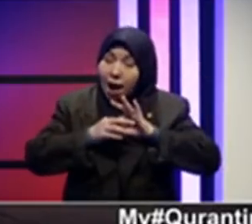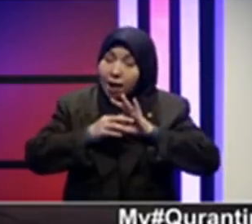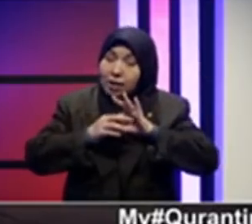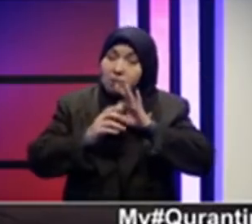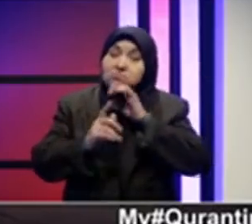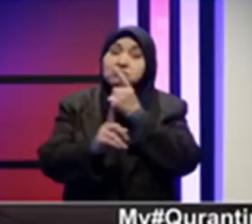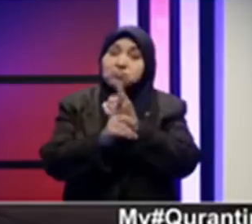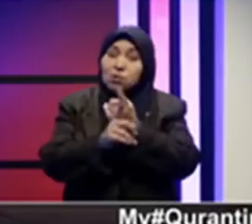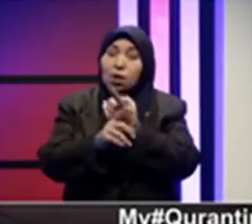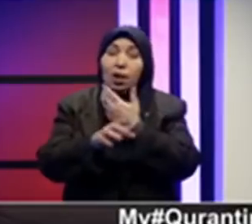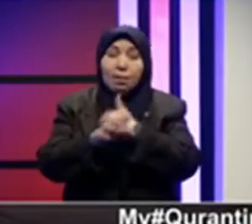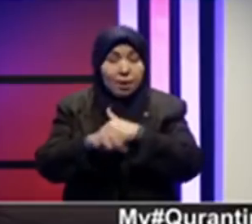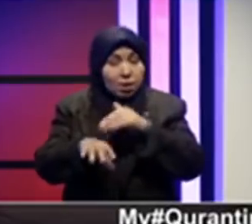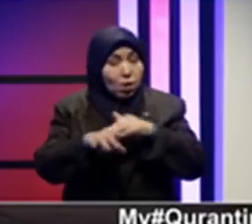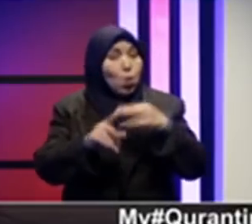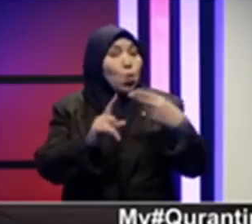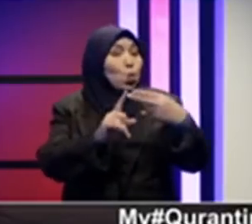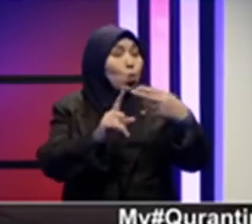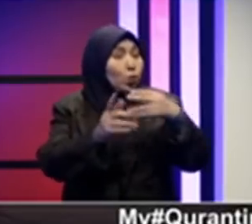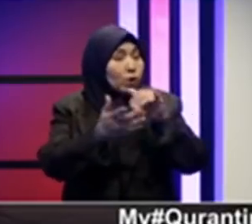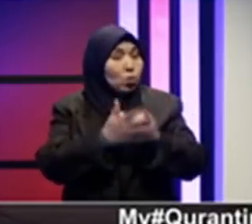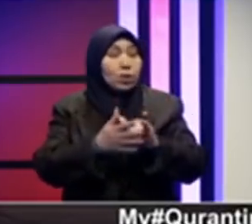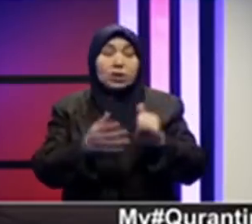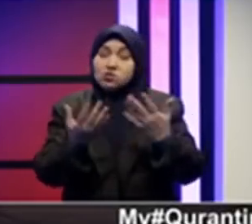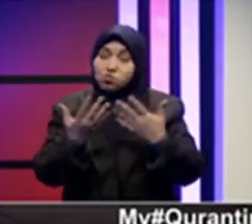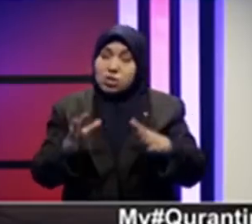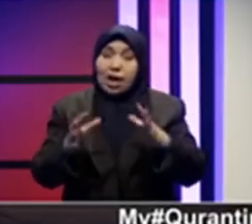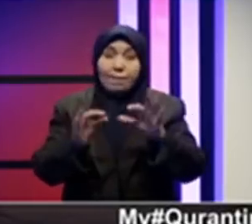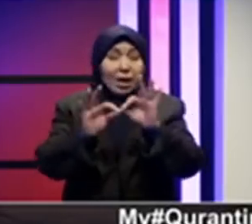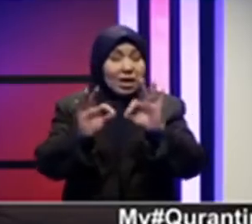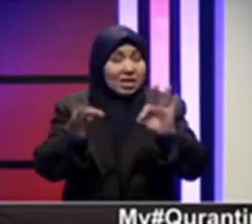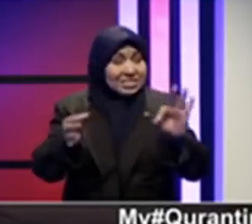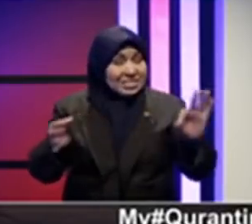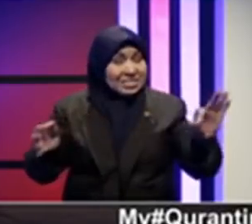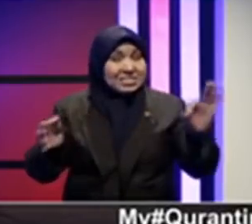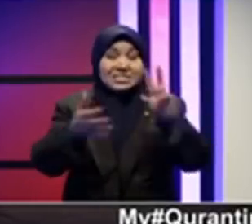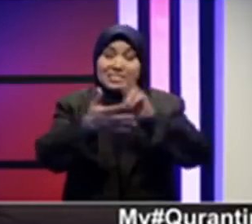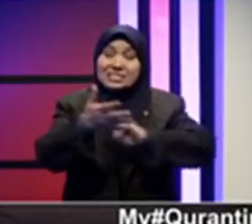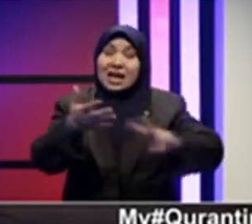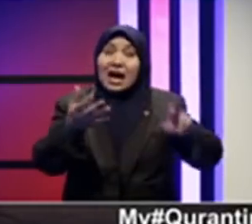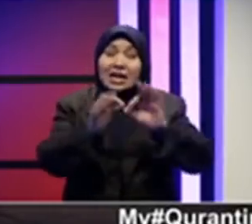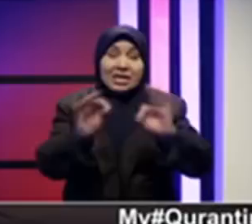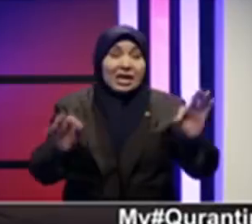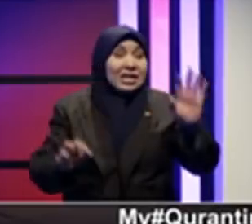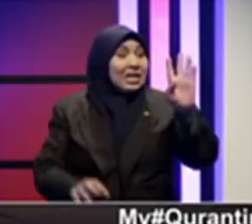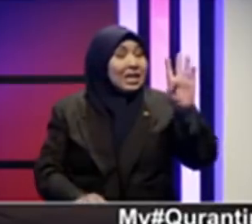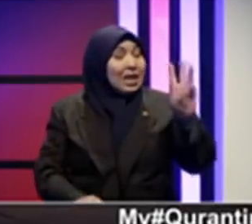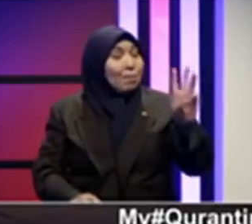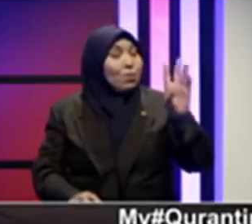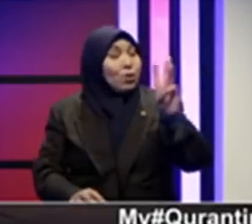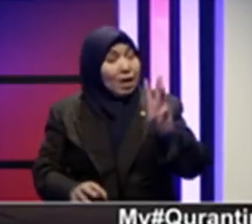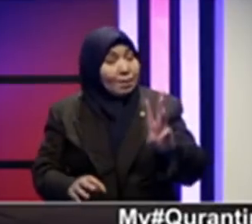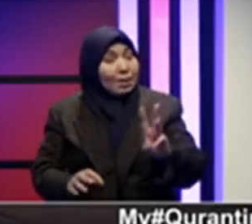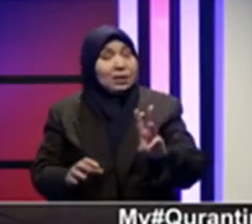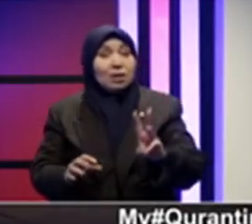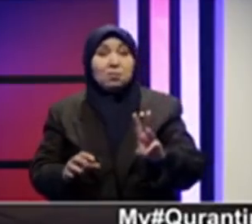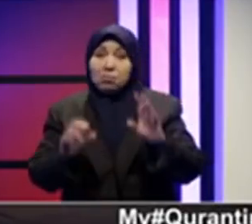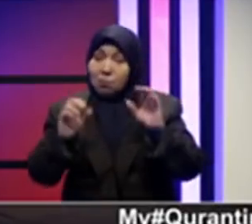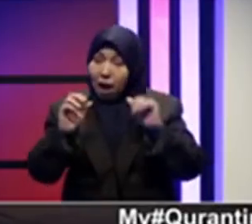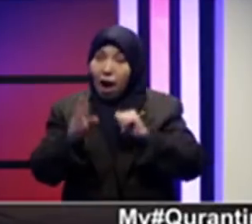Dan sebentar tadi kita sudah pun membaca sehingga ayat 66 bercerita tentang hakikat tentang hari as-sa'ah itu boleh datang